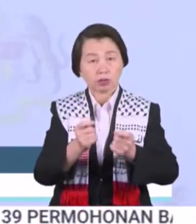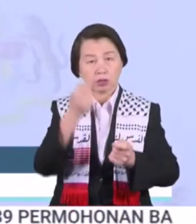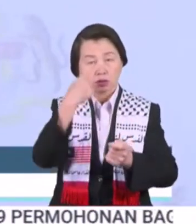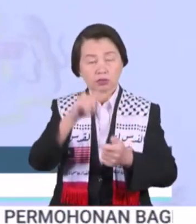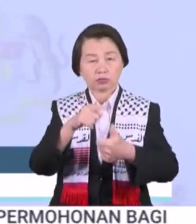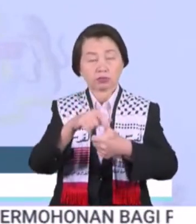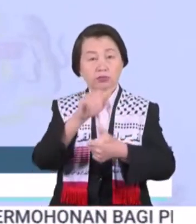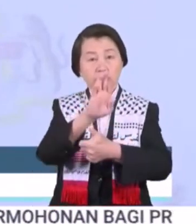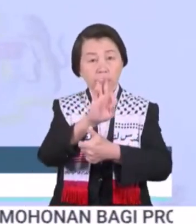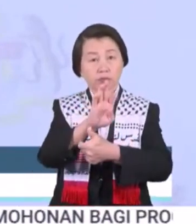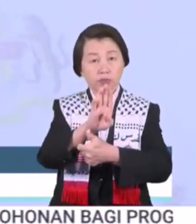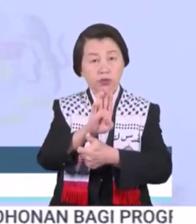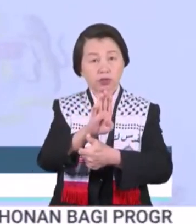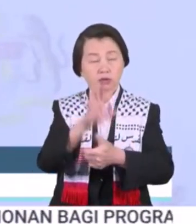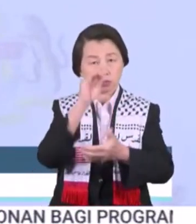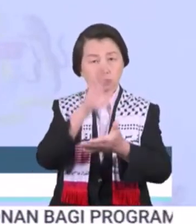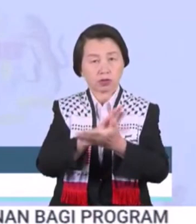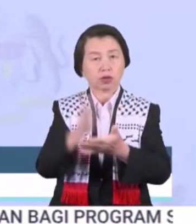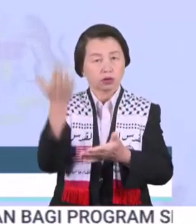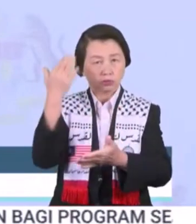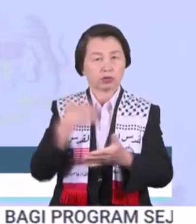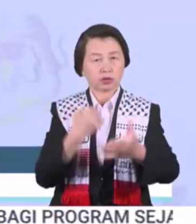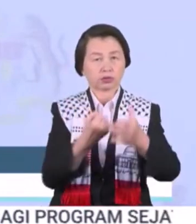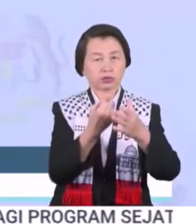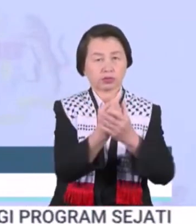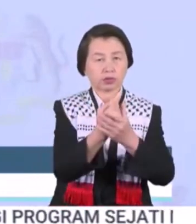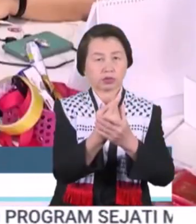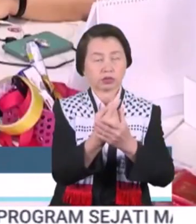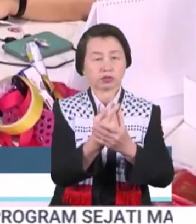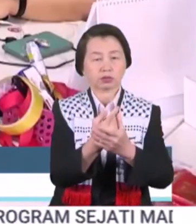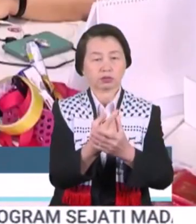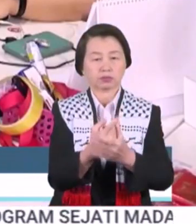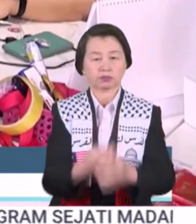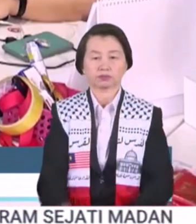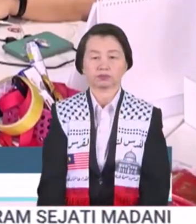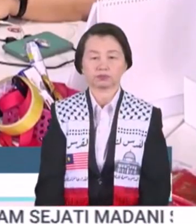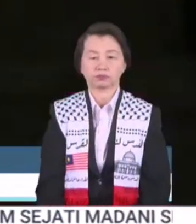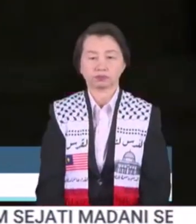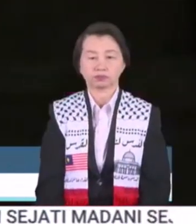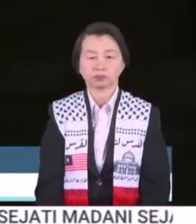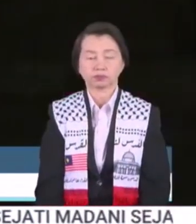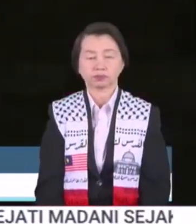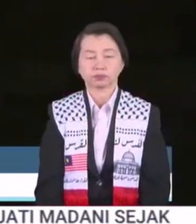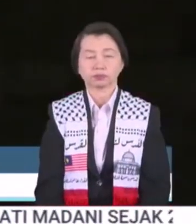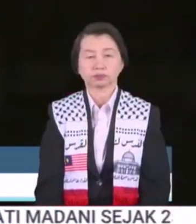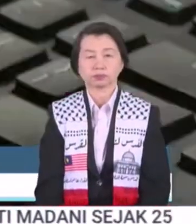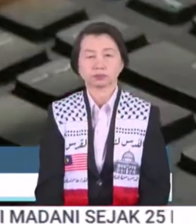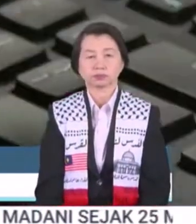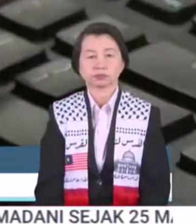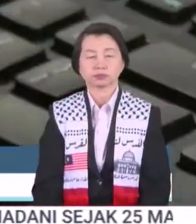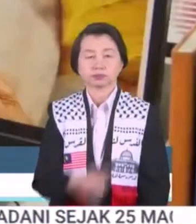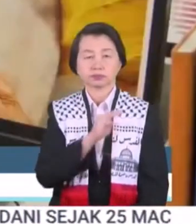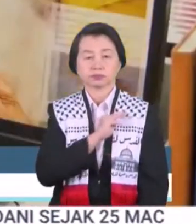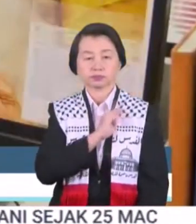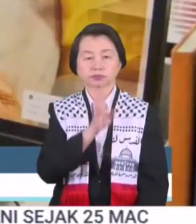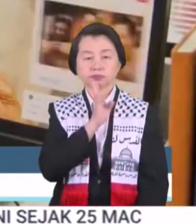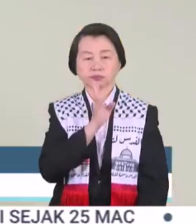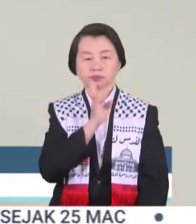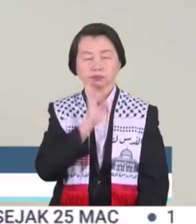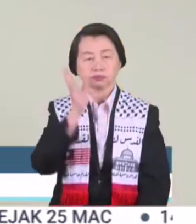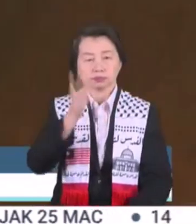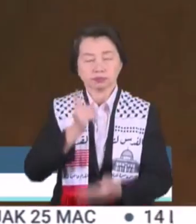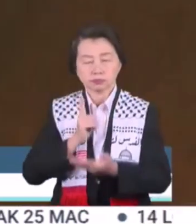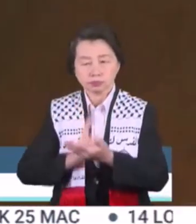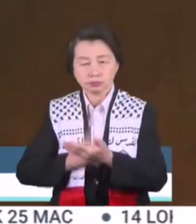bagi Facebook saya percaya sebelum ni pernah dibangkitkan oleh malays menurut Fahmi pertemuan dengan Meta turut